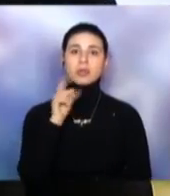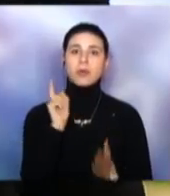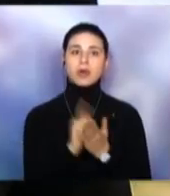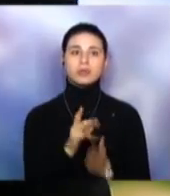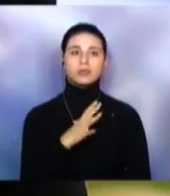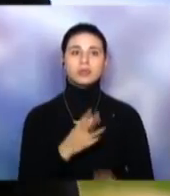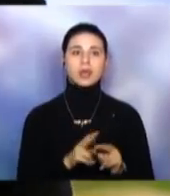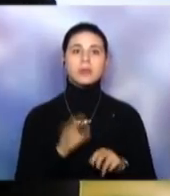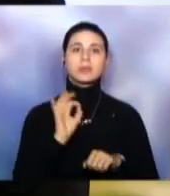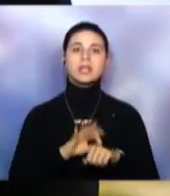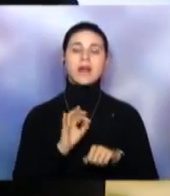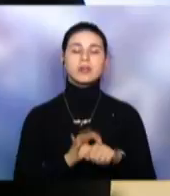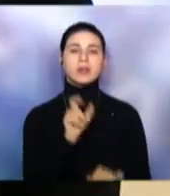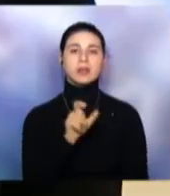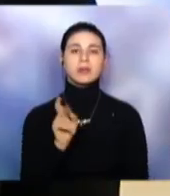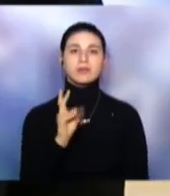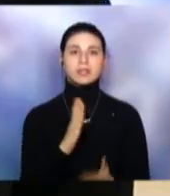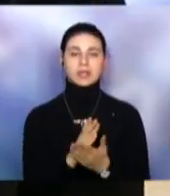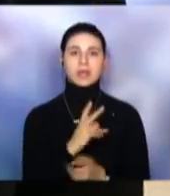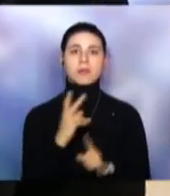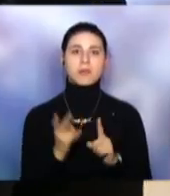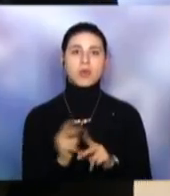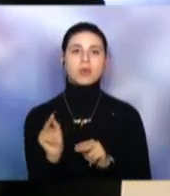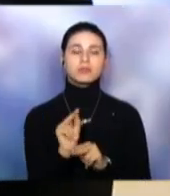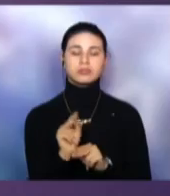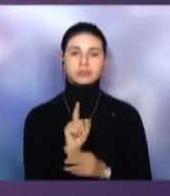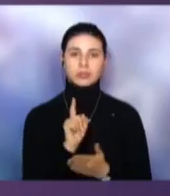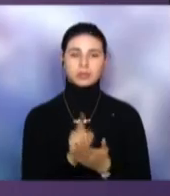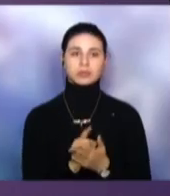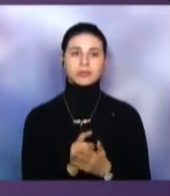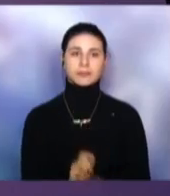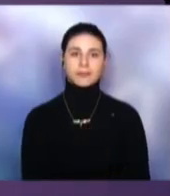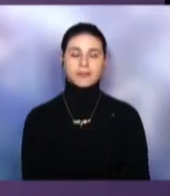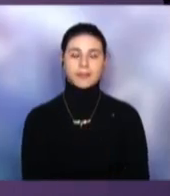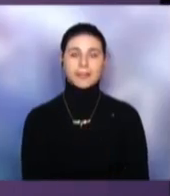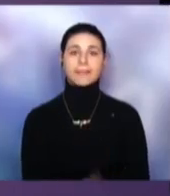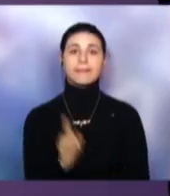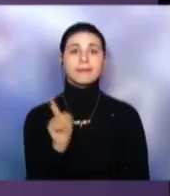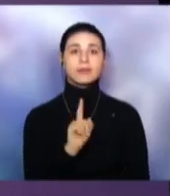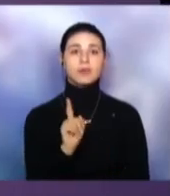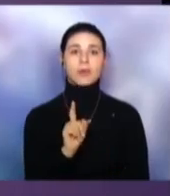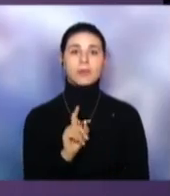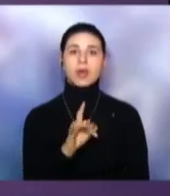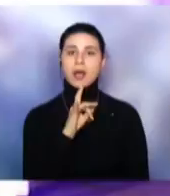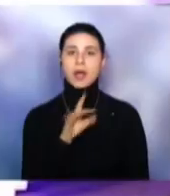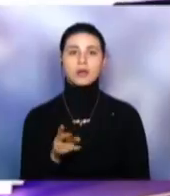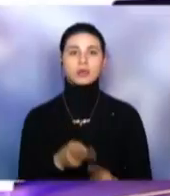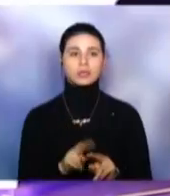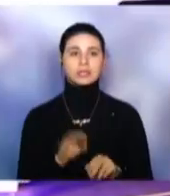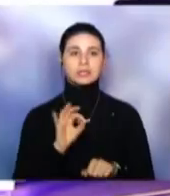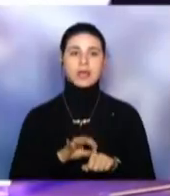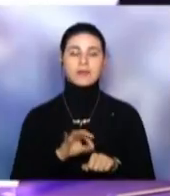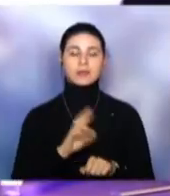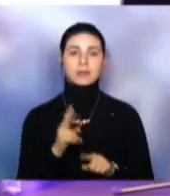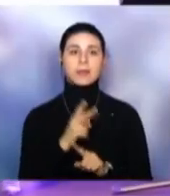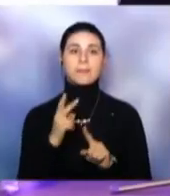ამ დაავადებით შემკობი პირთა მეორად პროფილაქტიკაზე, ანუ რომ აღარ დაემართოთ ეს დაავადება და